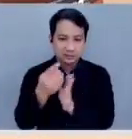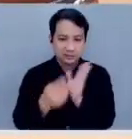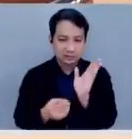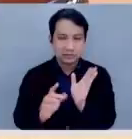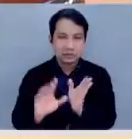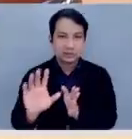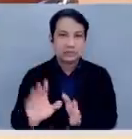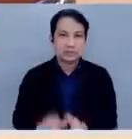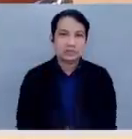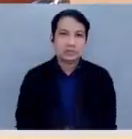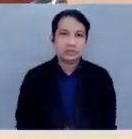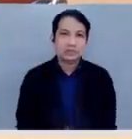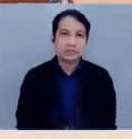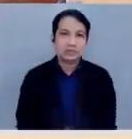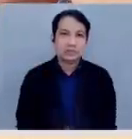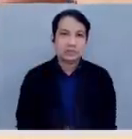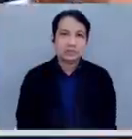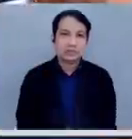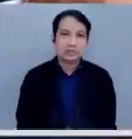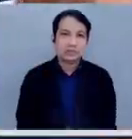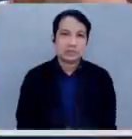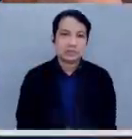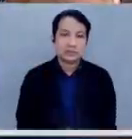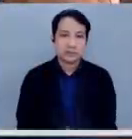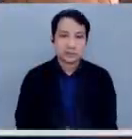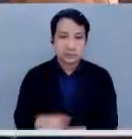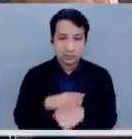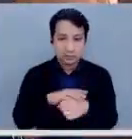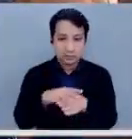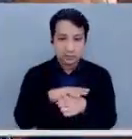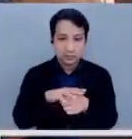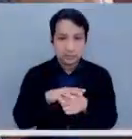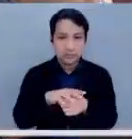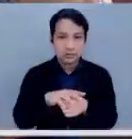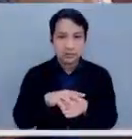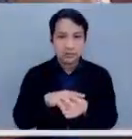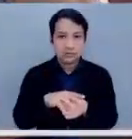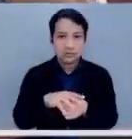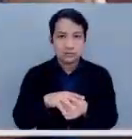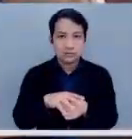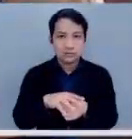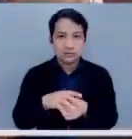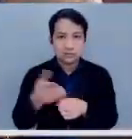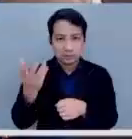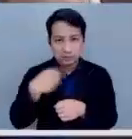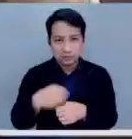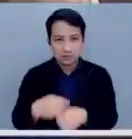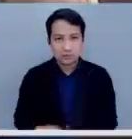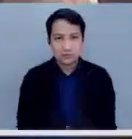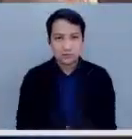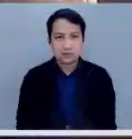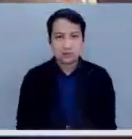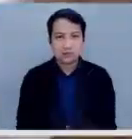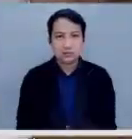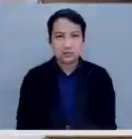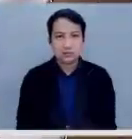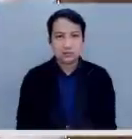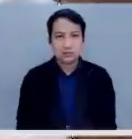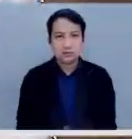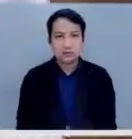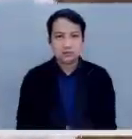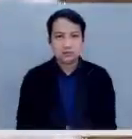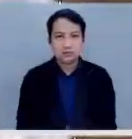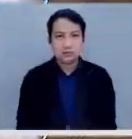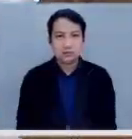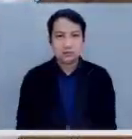lambot sa loob. Maniwala kayo, locally to. Locally sourced, tingnan mo naman ang dating, di ba? Yes, at saka alam nyo, Mami, ang maganda pa dyan,